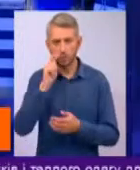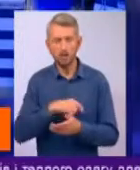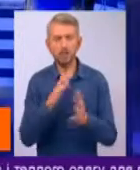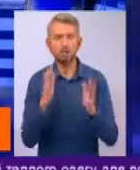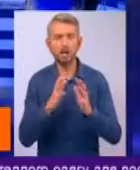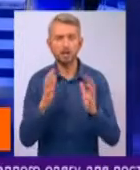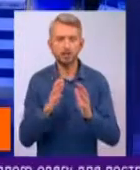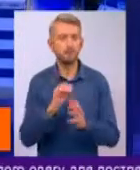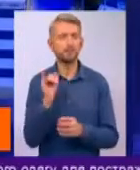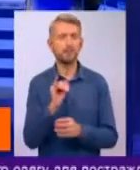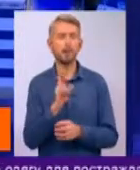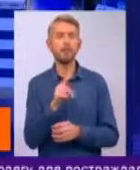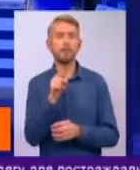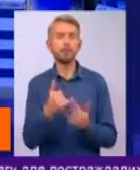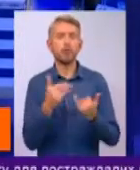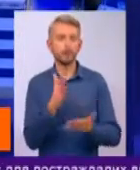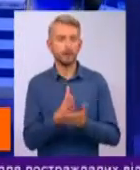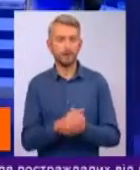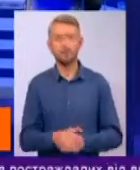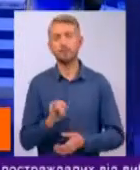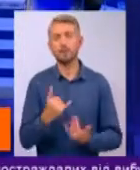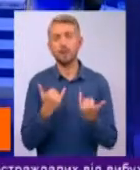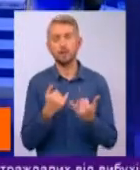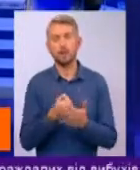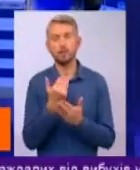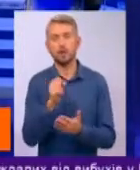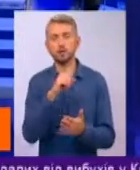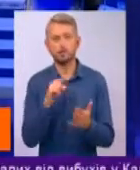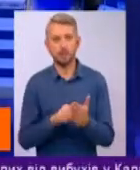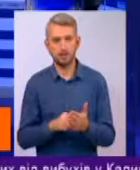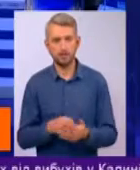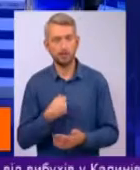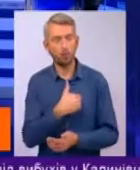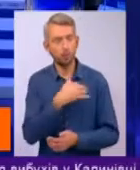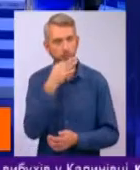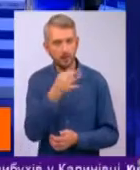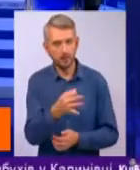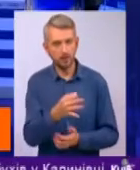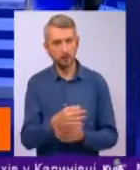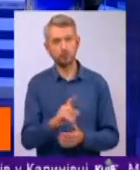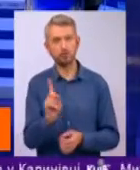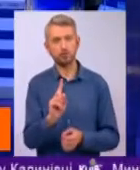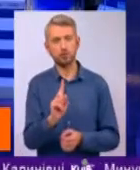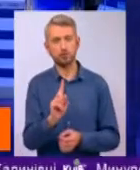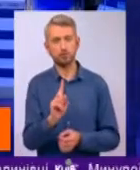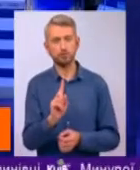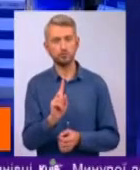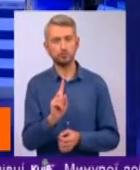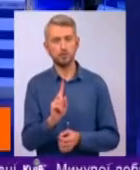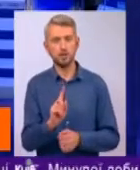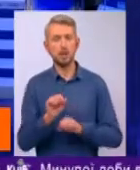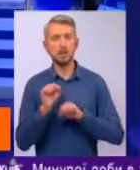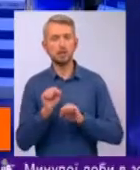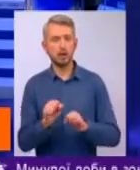зберегти і як воно зараз є. Ну і тепер до вашого питання безпосередньо. Я хочу сказати, що